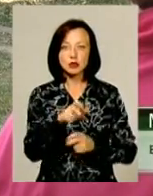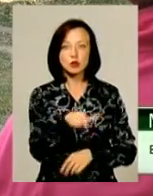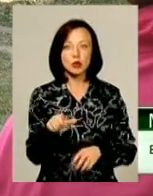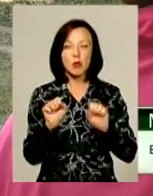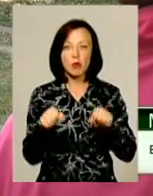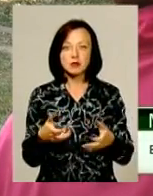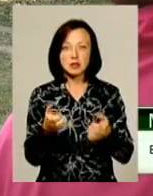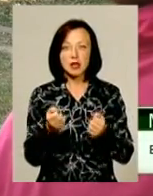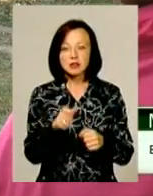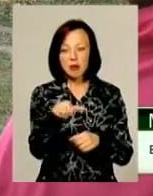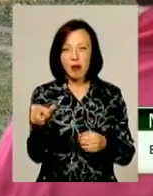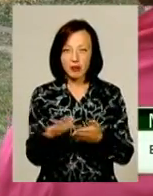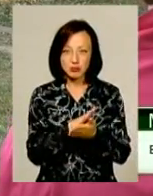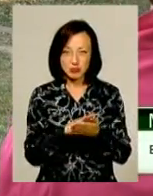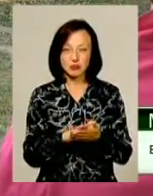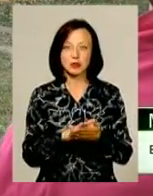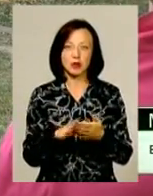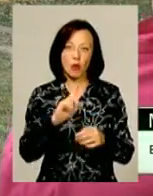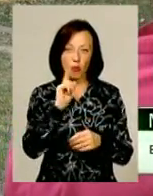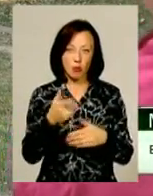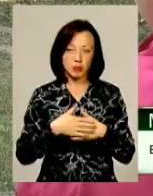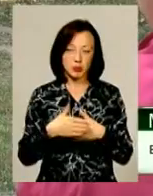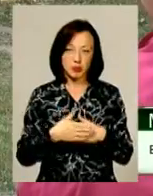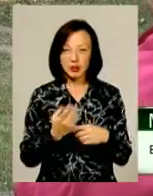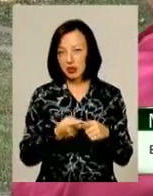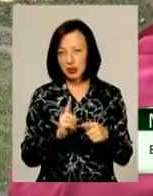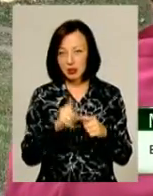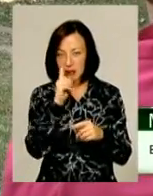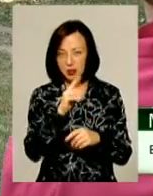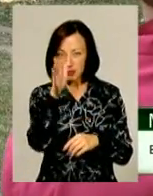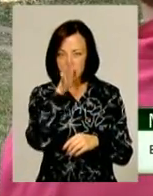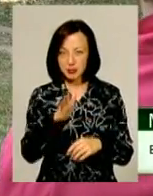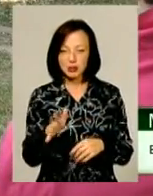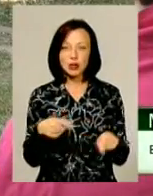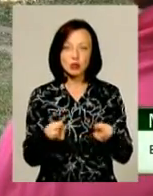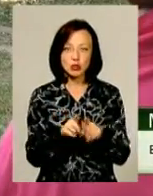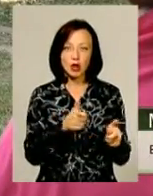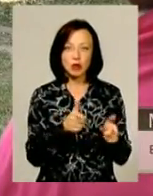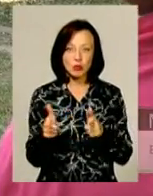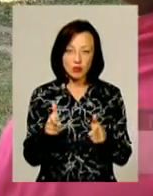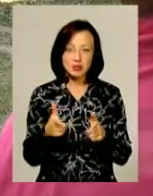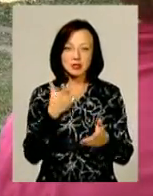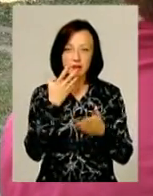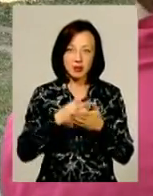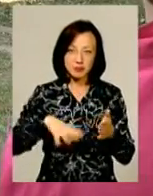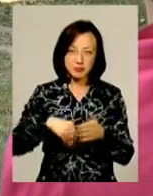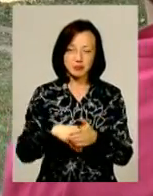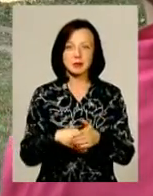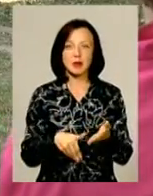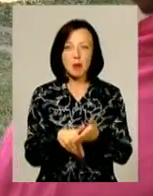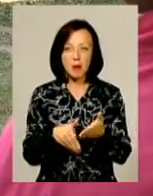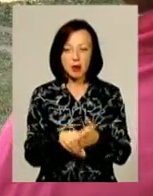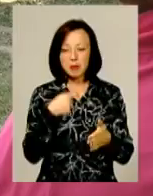Тобто собака стерилізована, їй год примерно. А этой маленькой ей 5 месяцев, но мы ее тоже готовы стерилизовать за свои деньги. Мы готовы